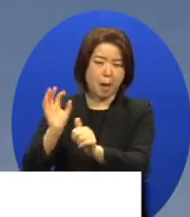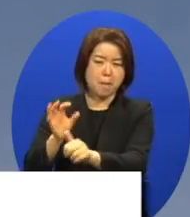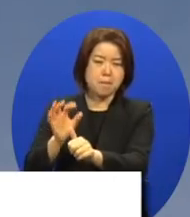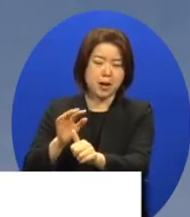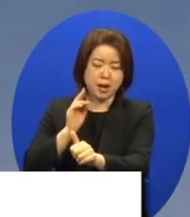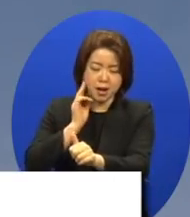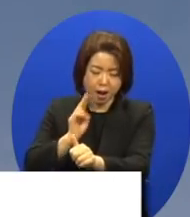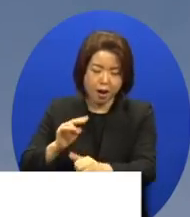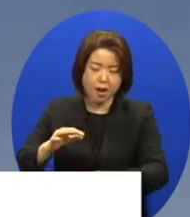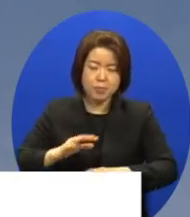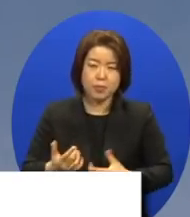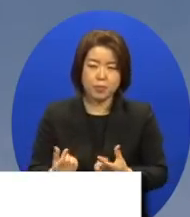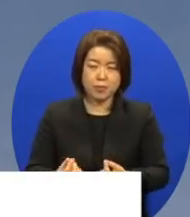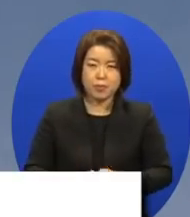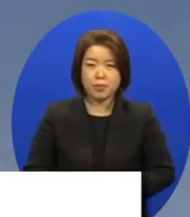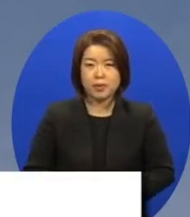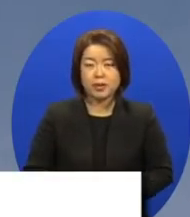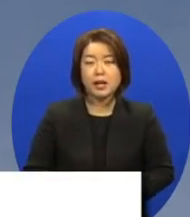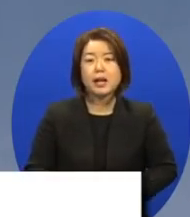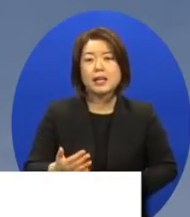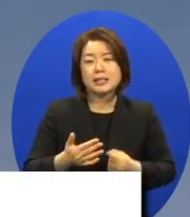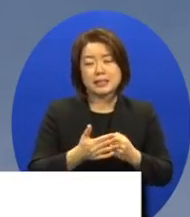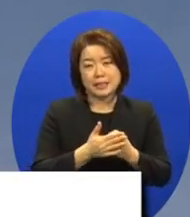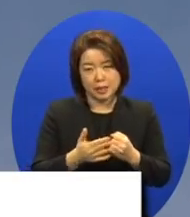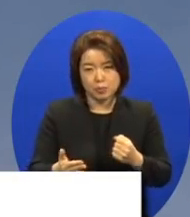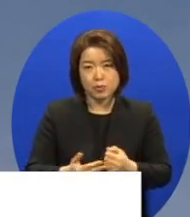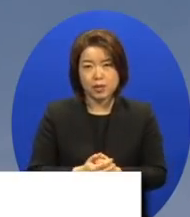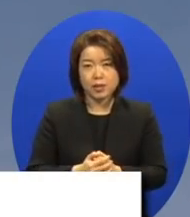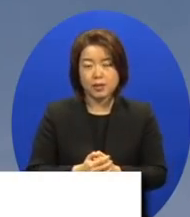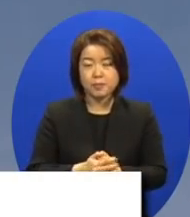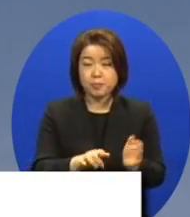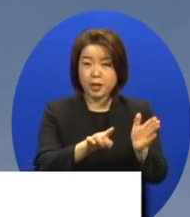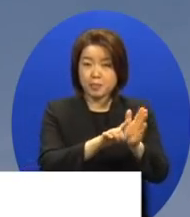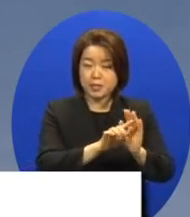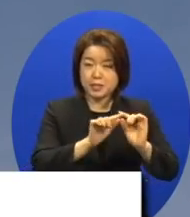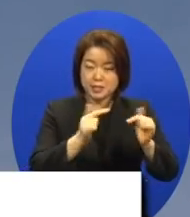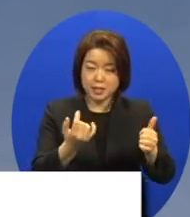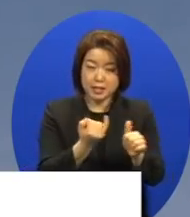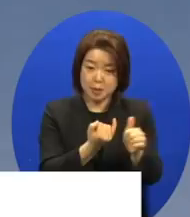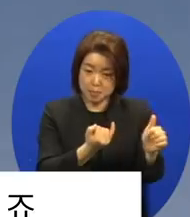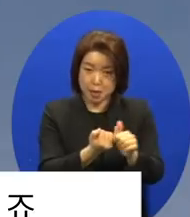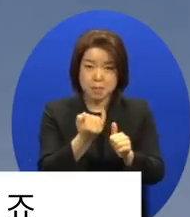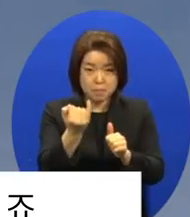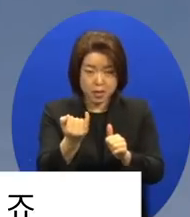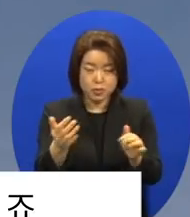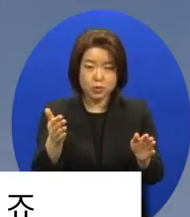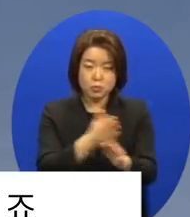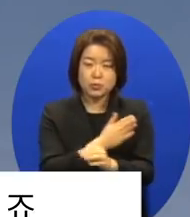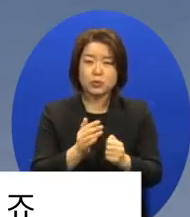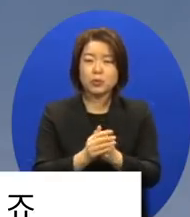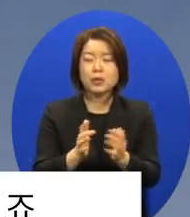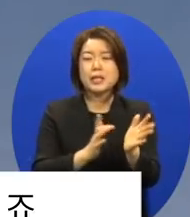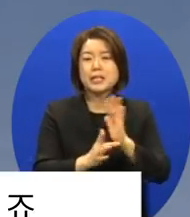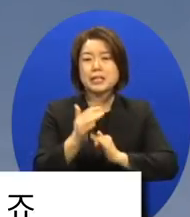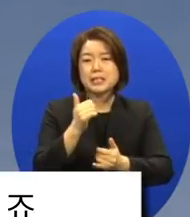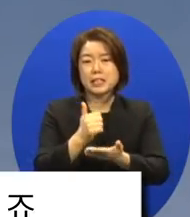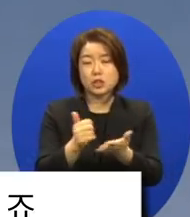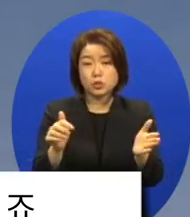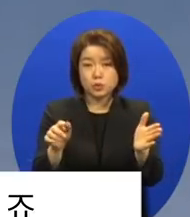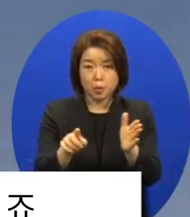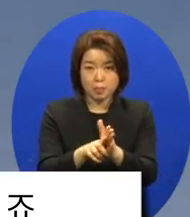무서운 거죠 그러니 불신자 인 배우자에게 있어서 예수를 믿는